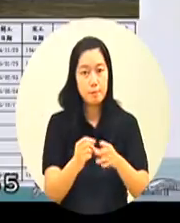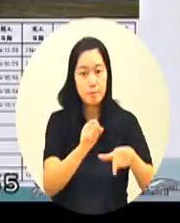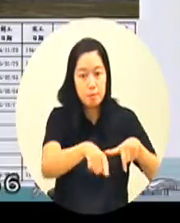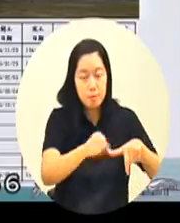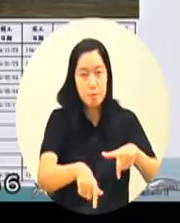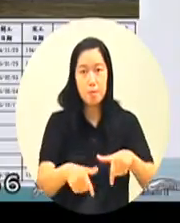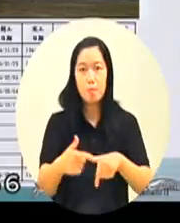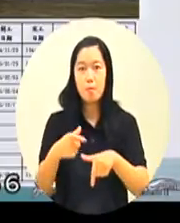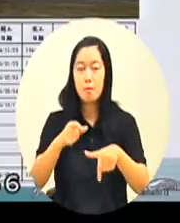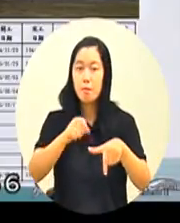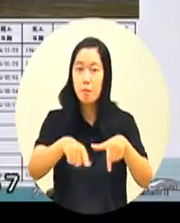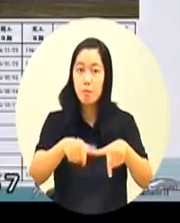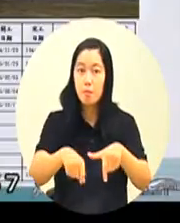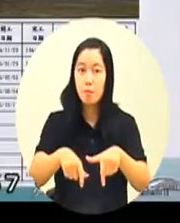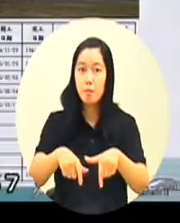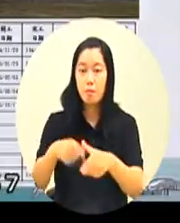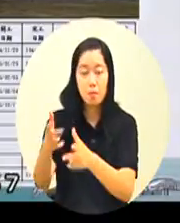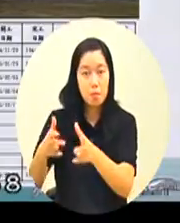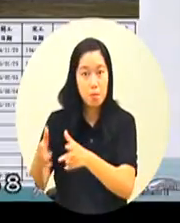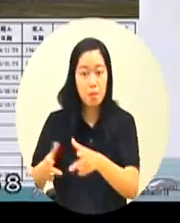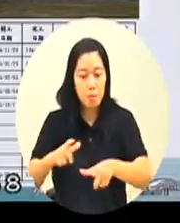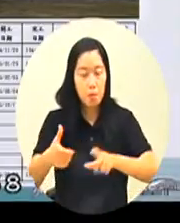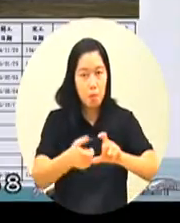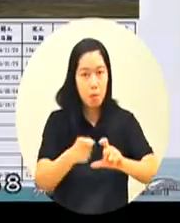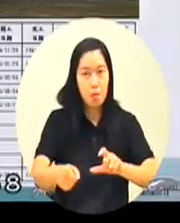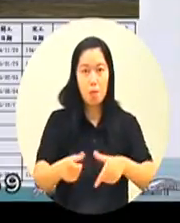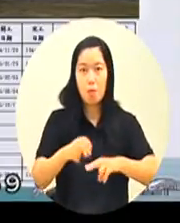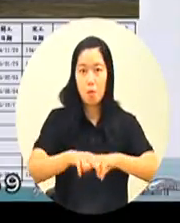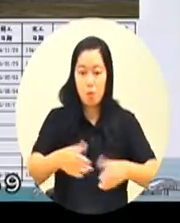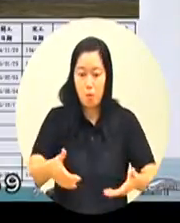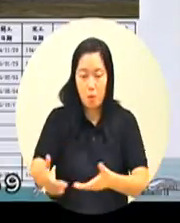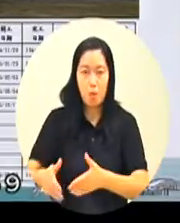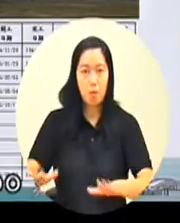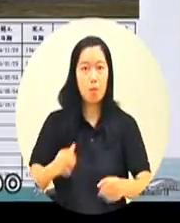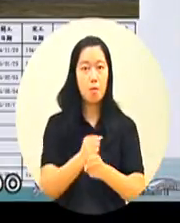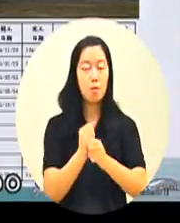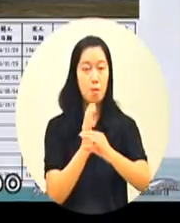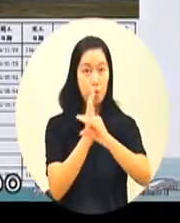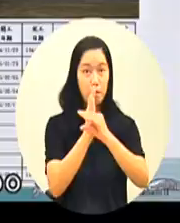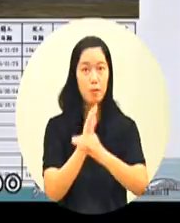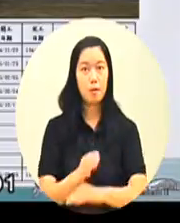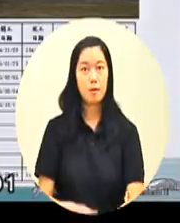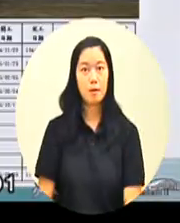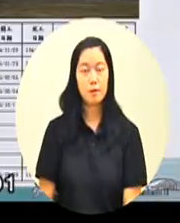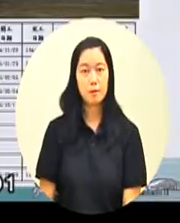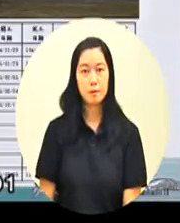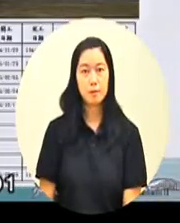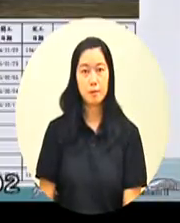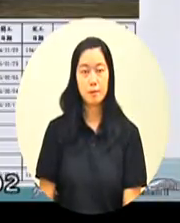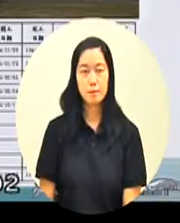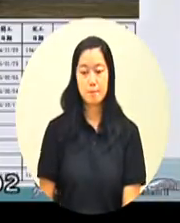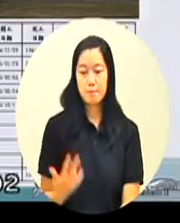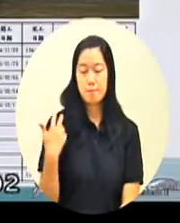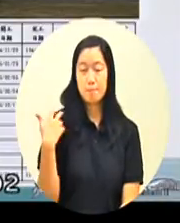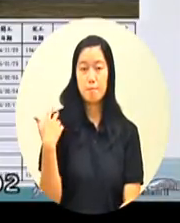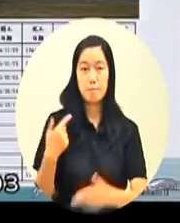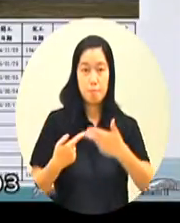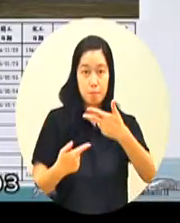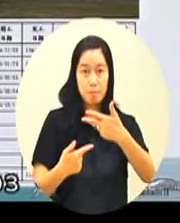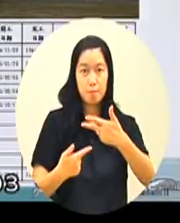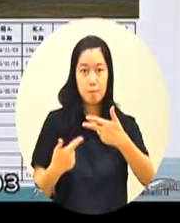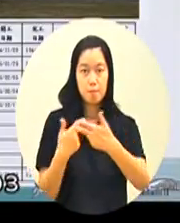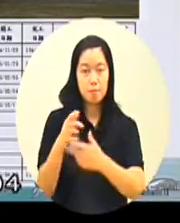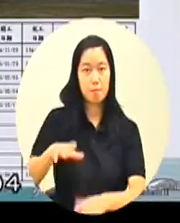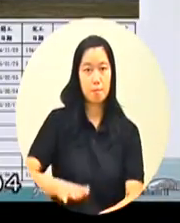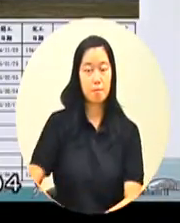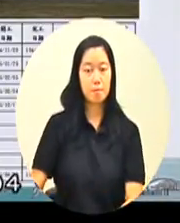动工，那目前呢，公共工程已经都在执行当中。那上个礼拜六已经有第一家